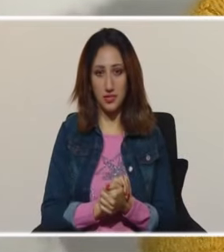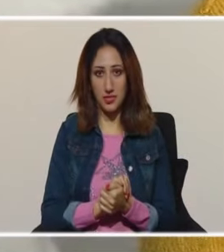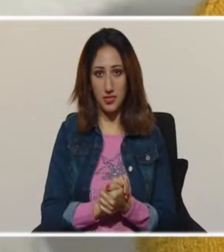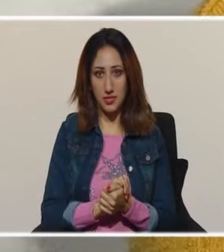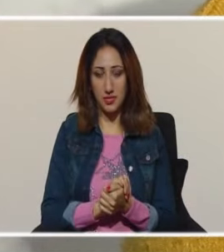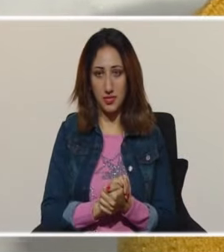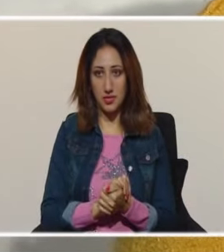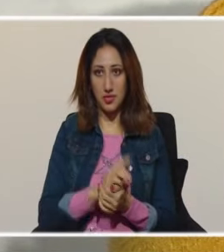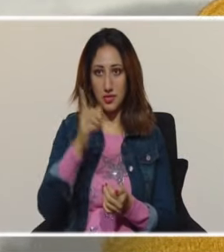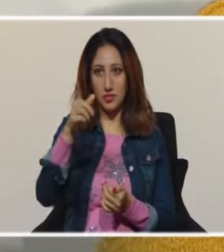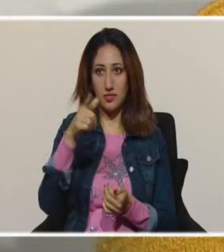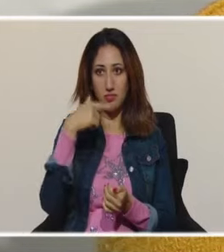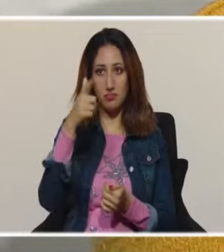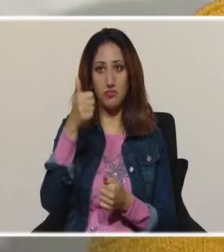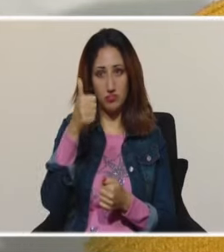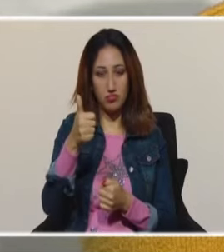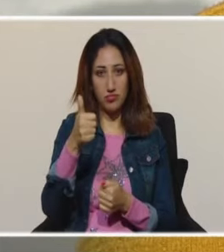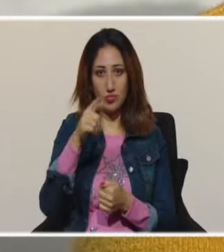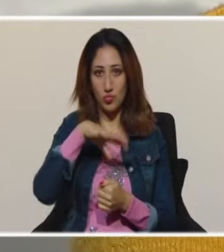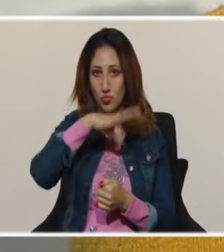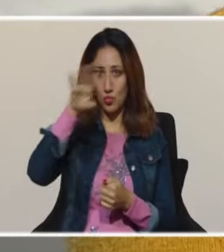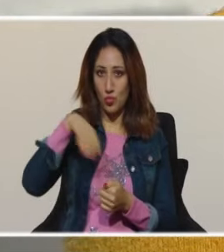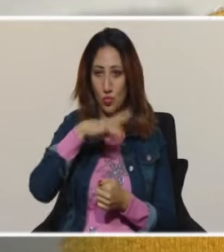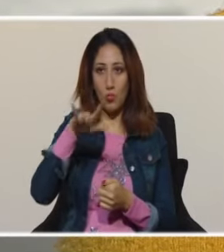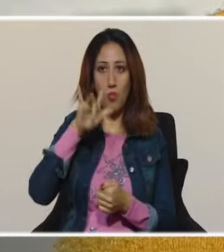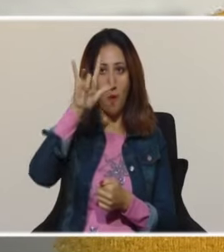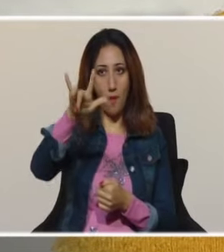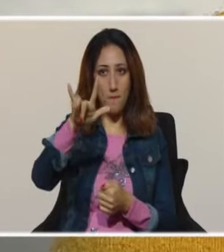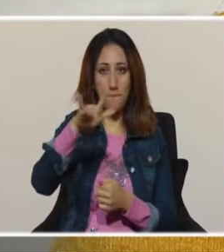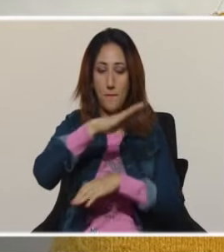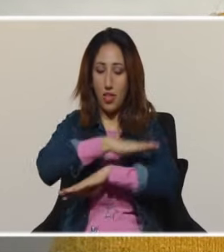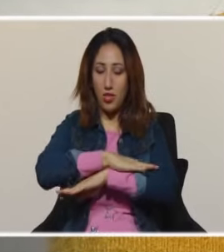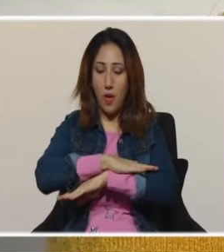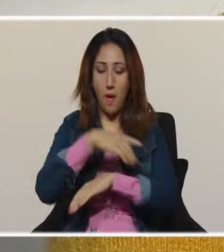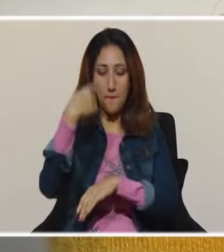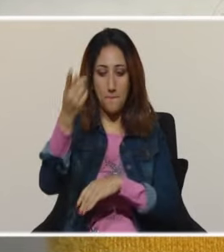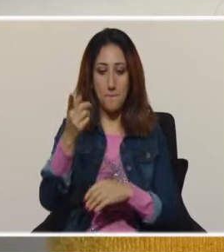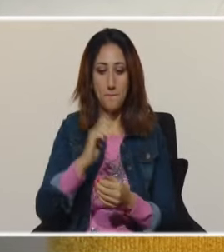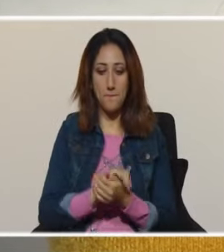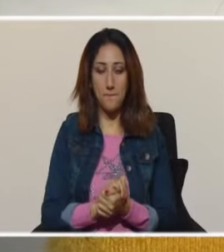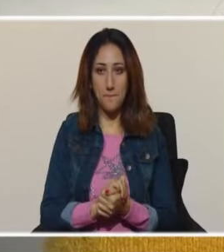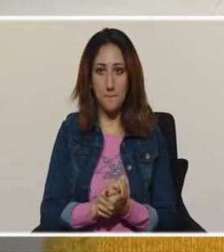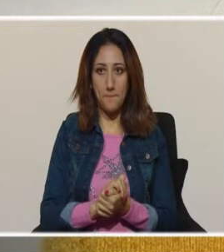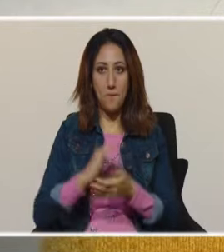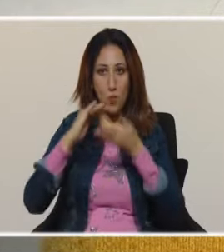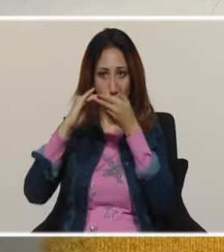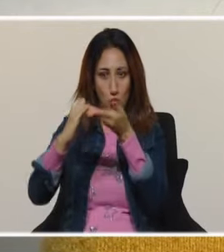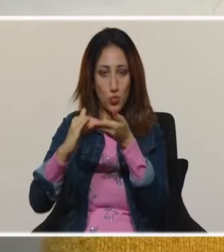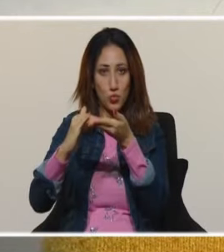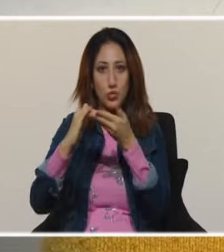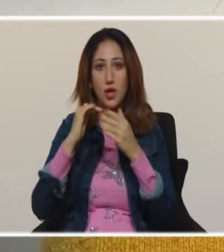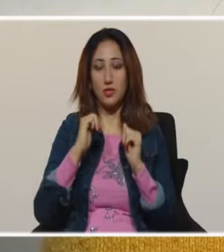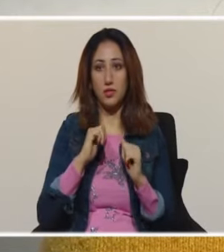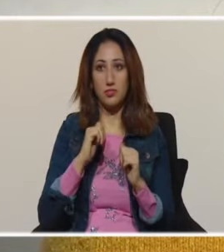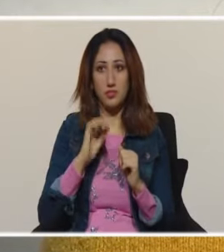نورة تستحق مننا كلنا كل حب، كل احترام، كل تقدير، كل مساعدة.